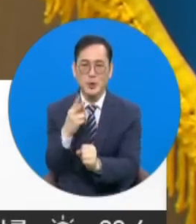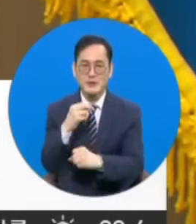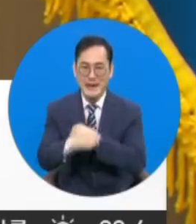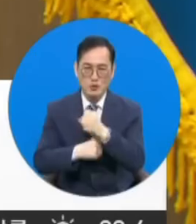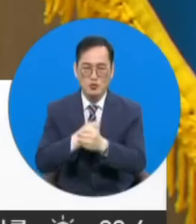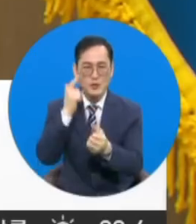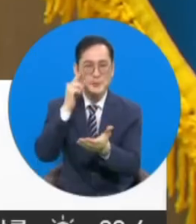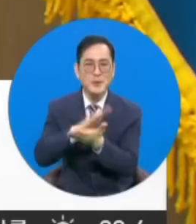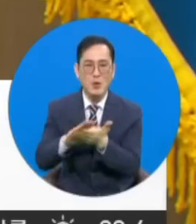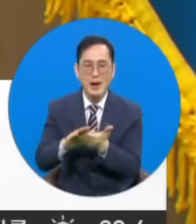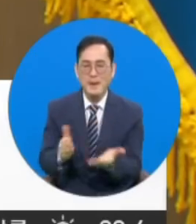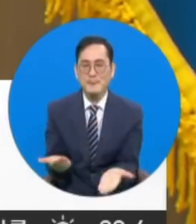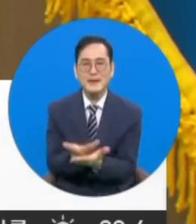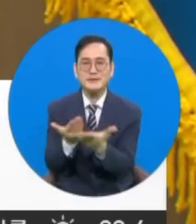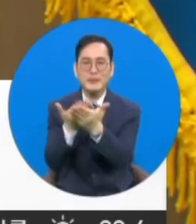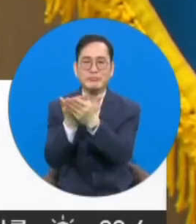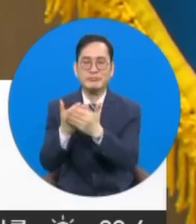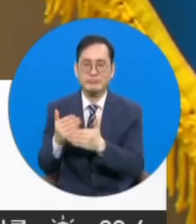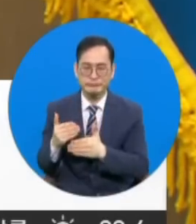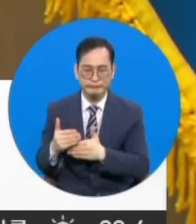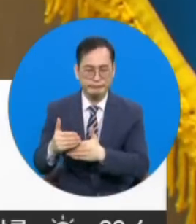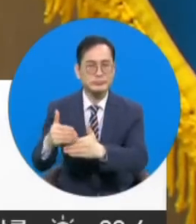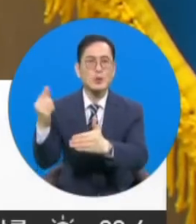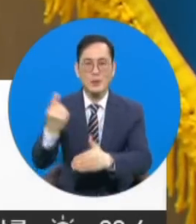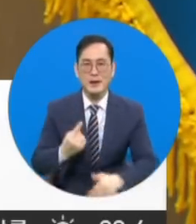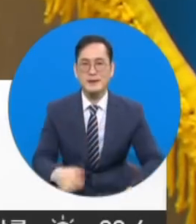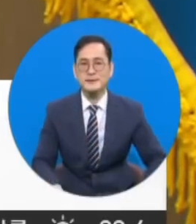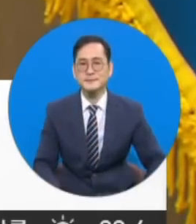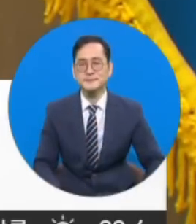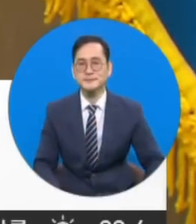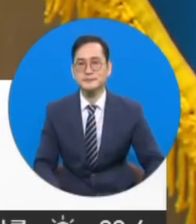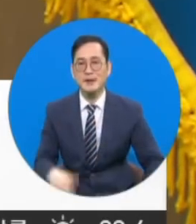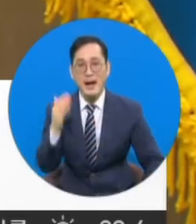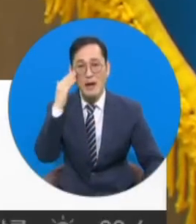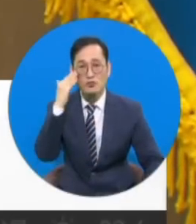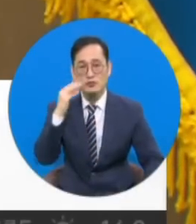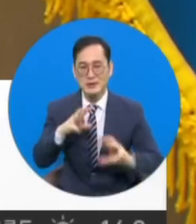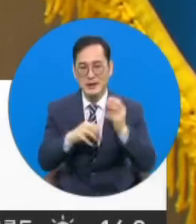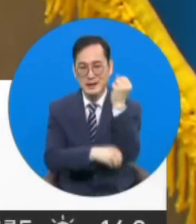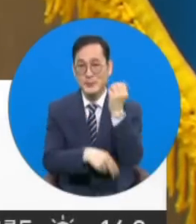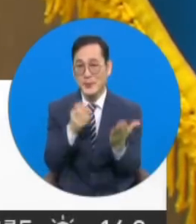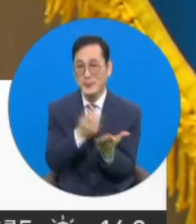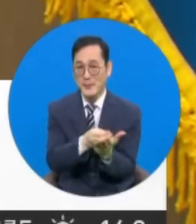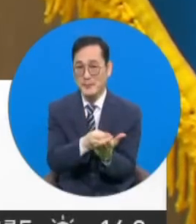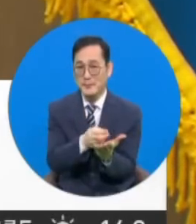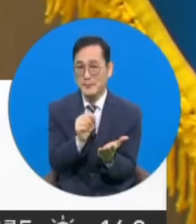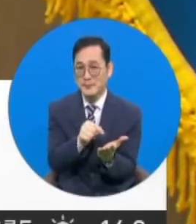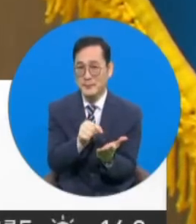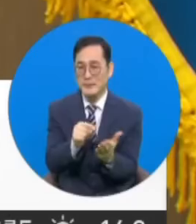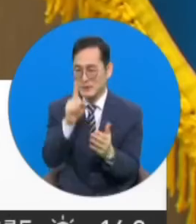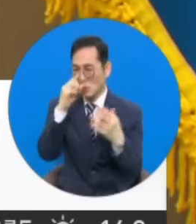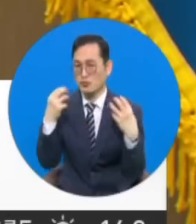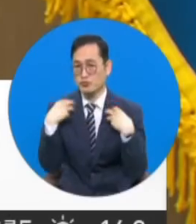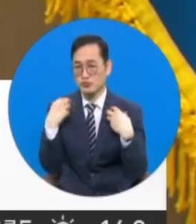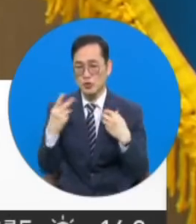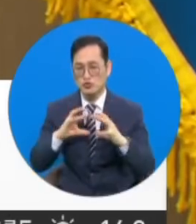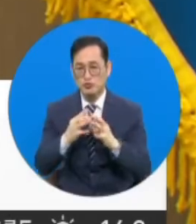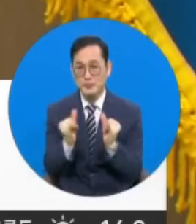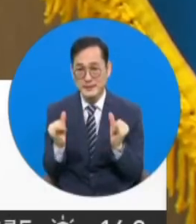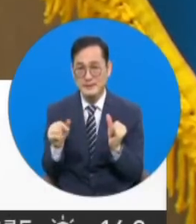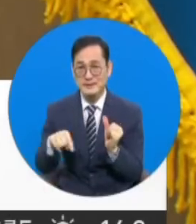번영을 구현해 왔습니다 우리 대한민국 헌법은 정부와 국민에게 이러한